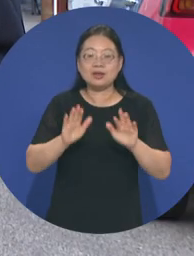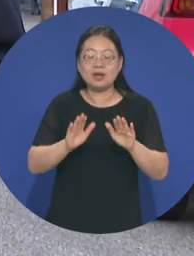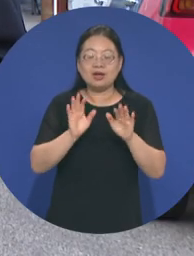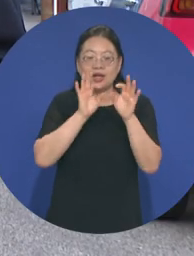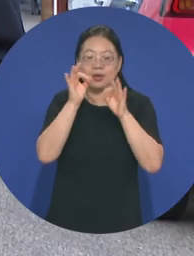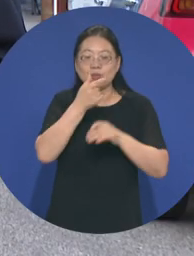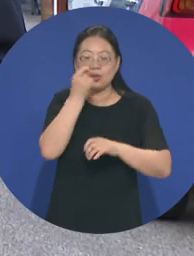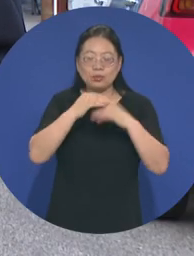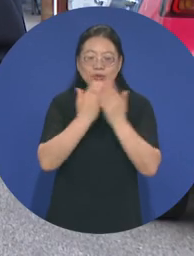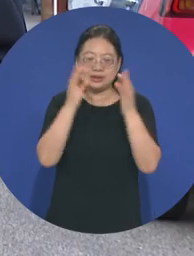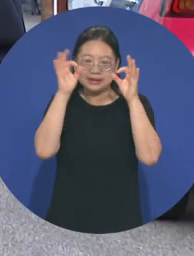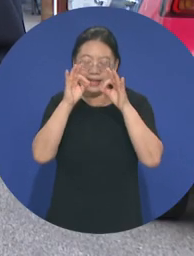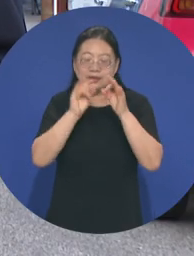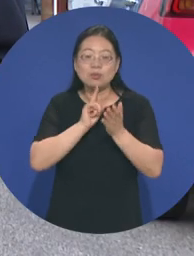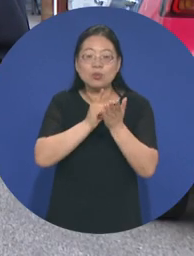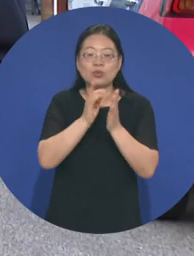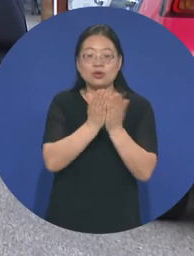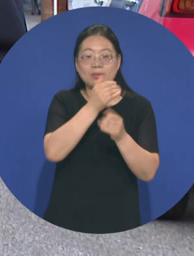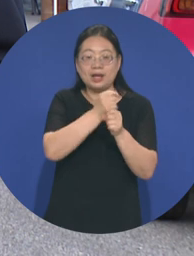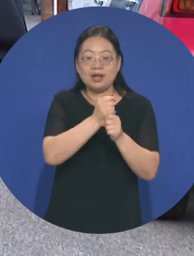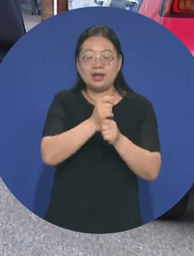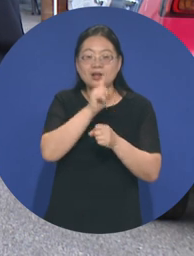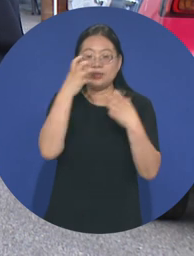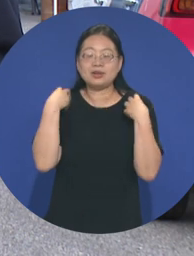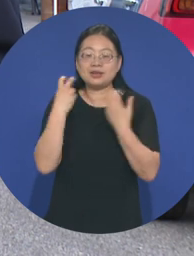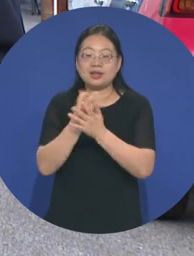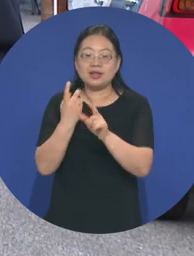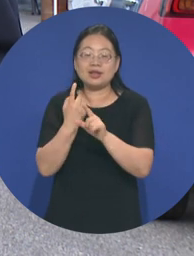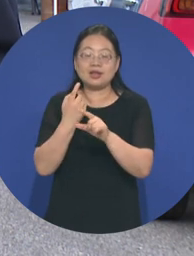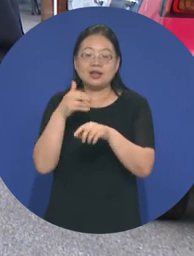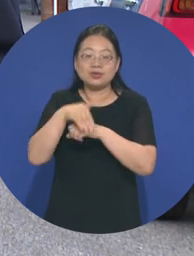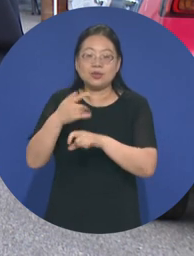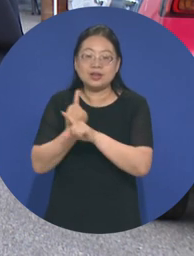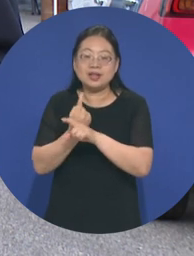부족한 점을 전부 찾아내 백서로 만들고 정부에는 제도 개선을,